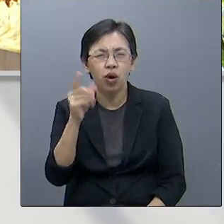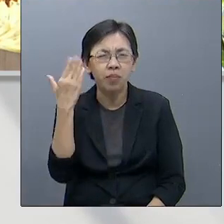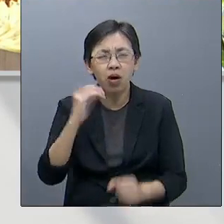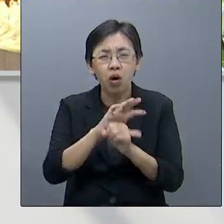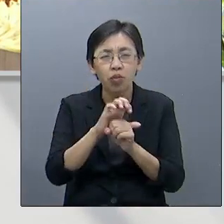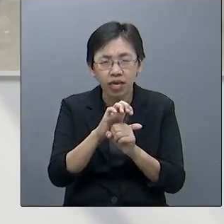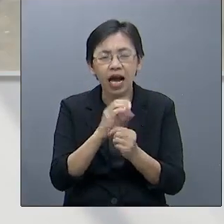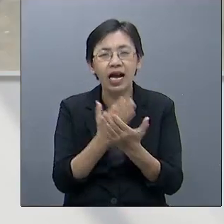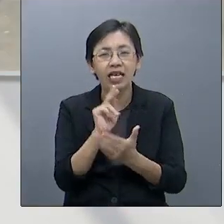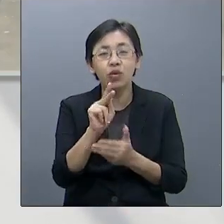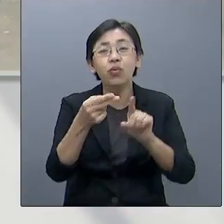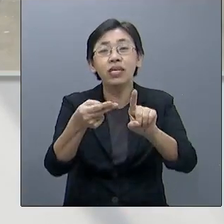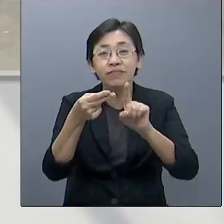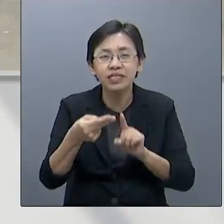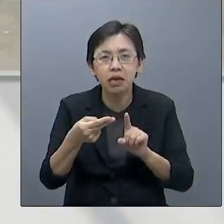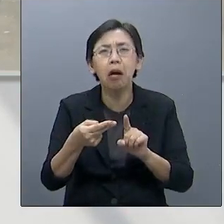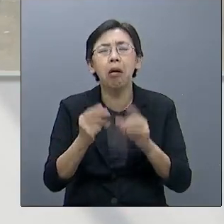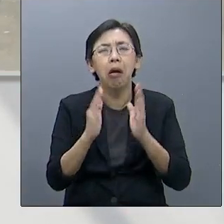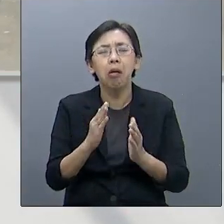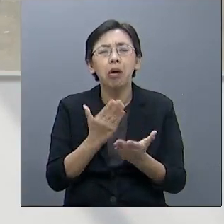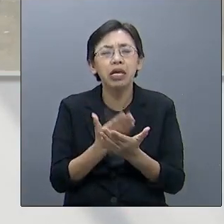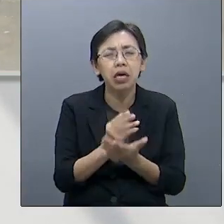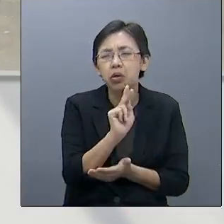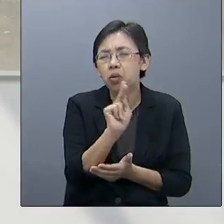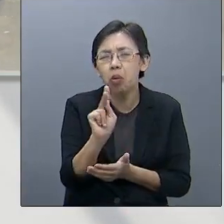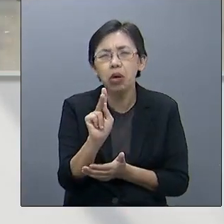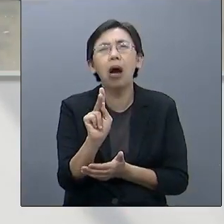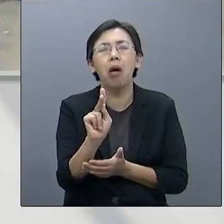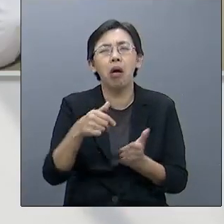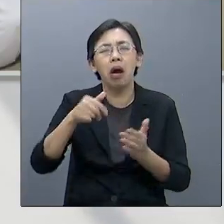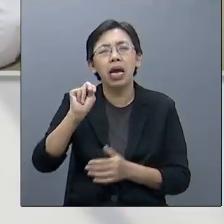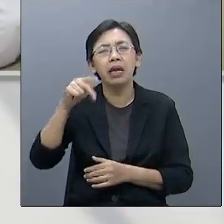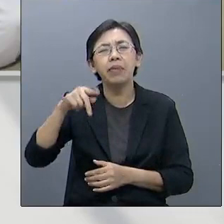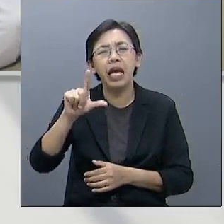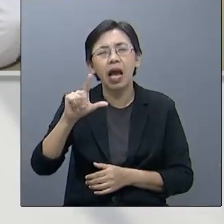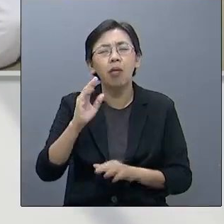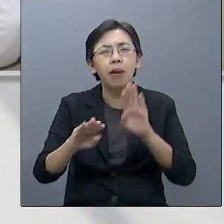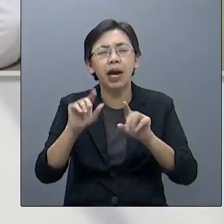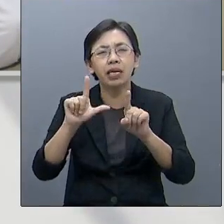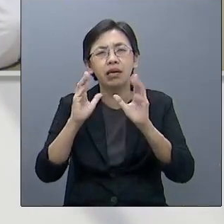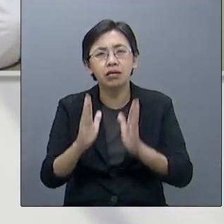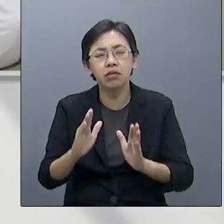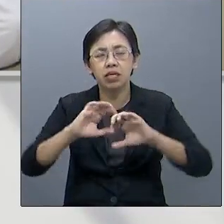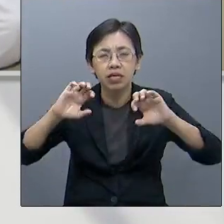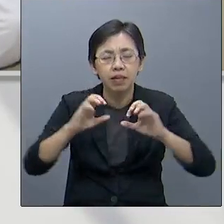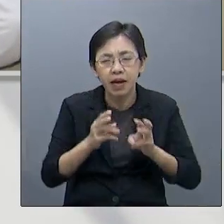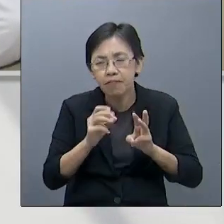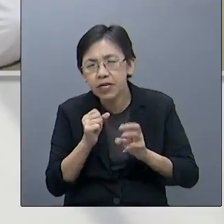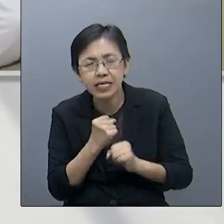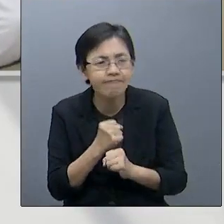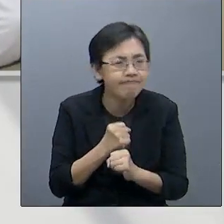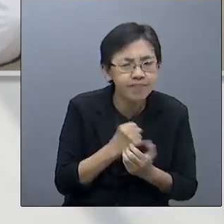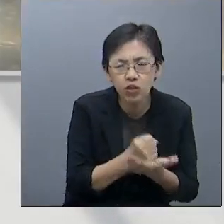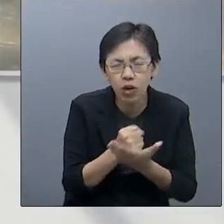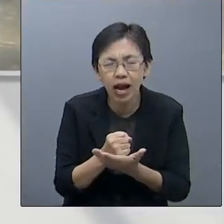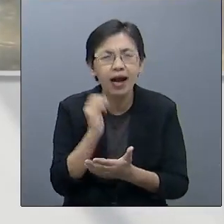10,000 บาทนะคะปัจจุบันก็พบว่ามีลูกหนี้กลุ่มนี้เนี่ยเป็น NPL แล้วกว่า1ล้านคนเลยค่ะรัฐบาลจะพยายามเข้าไปช่วยเหลือให้กลับมาเป็